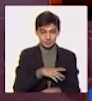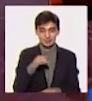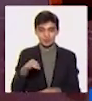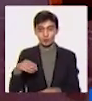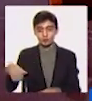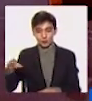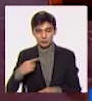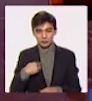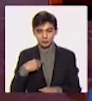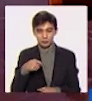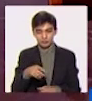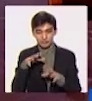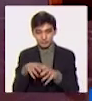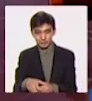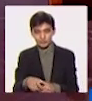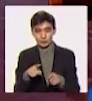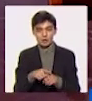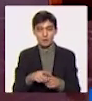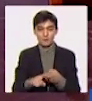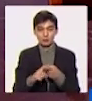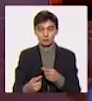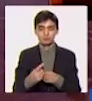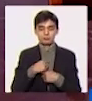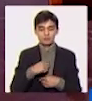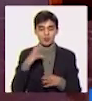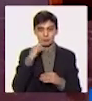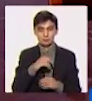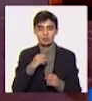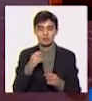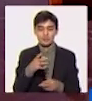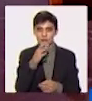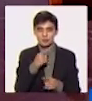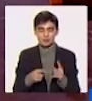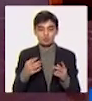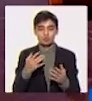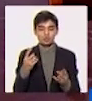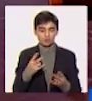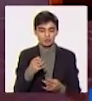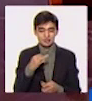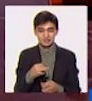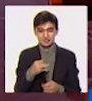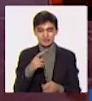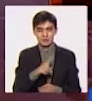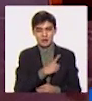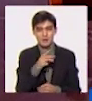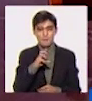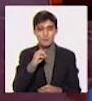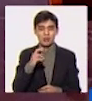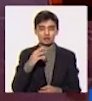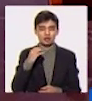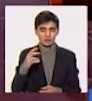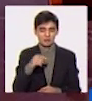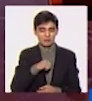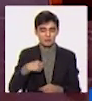керек? Вирустың өлуі үшін біздің Қазақстанның бас гигиена маманы Бекшин Мырзаның өзі айтып кетті